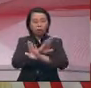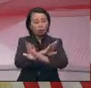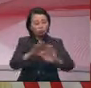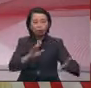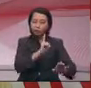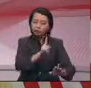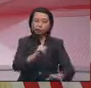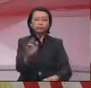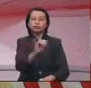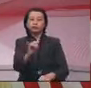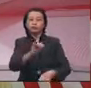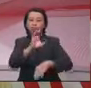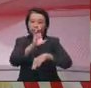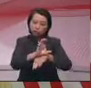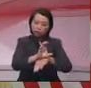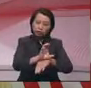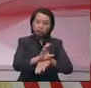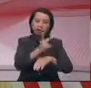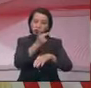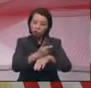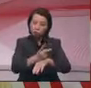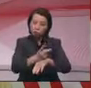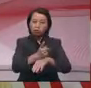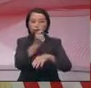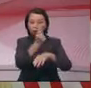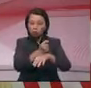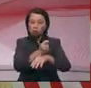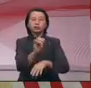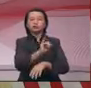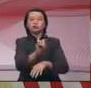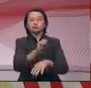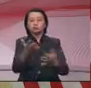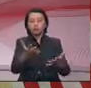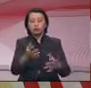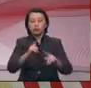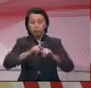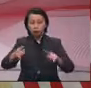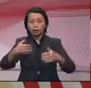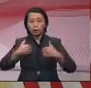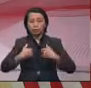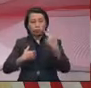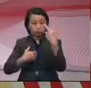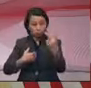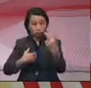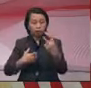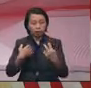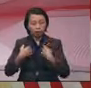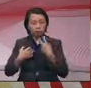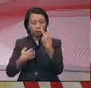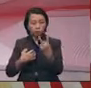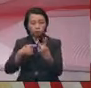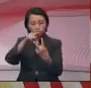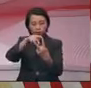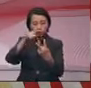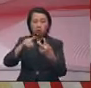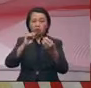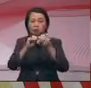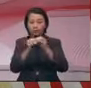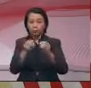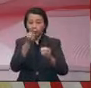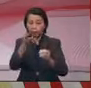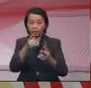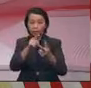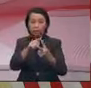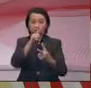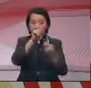Islam. Berbagai-bagai lagi, ada dua. Kalau kita tengok, dua numbers yang kita sebutkan.